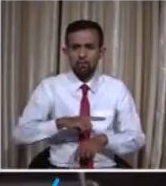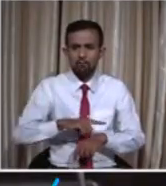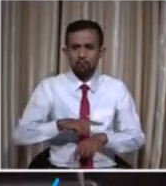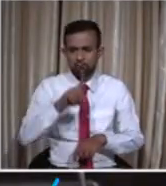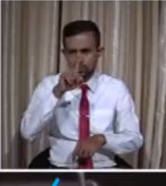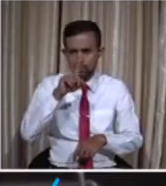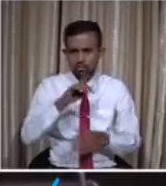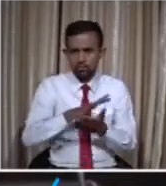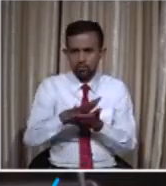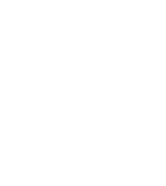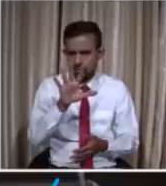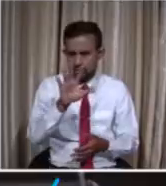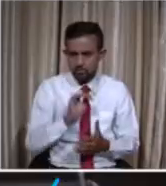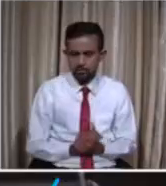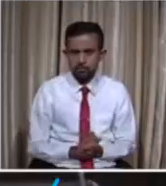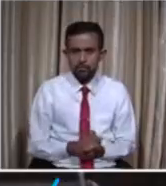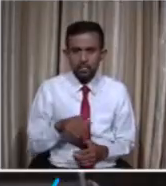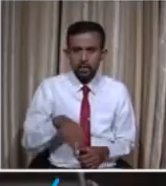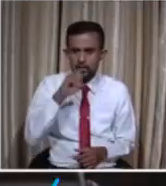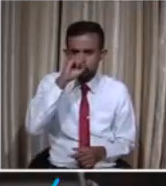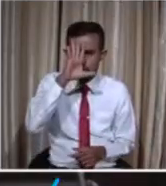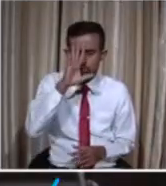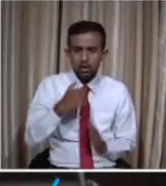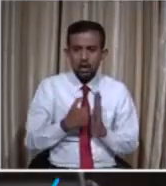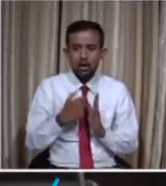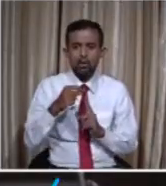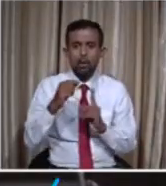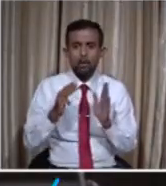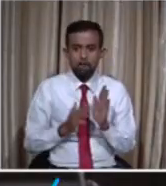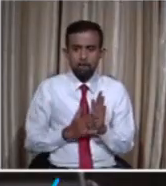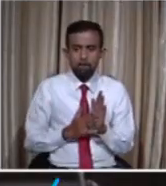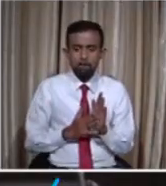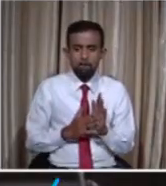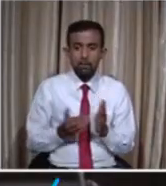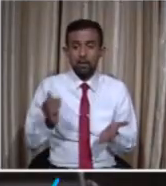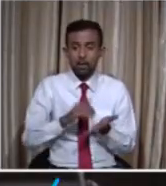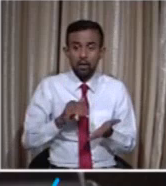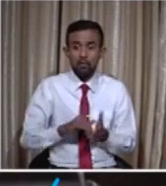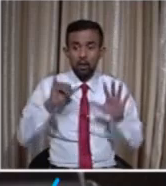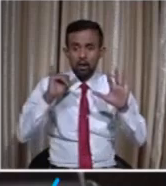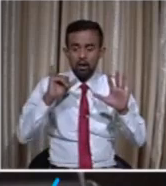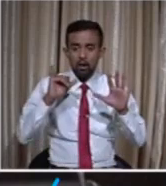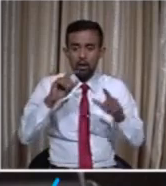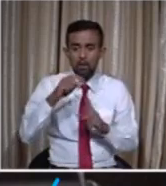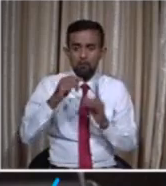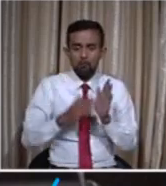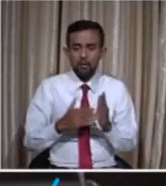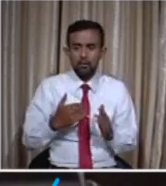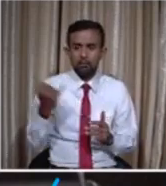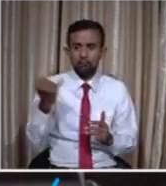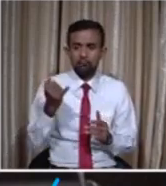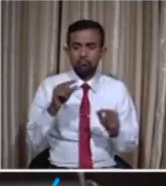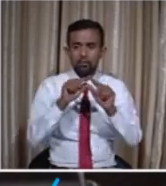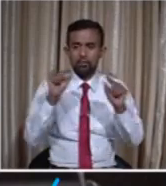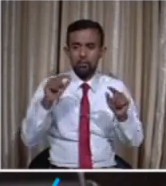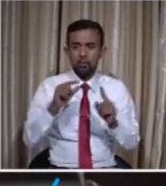මම පොඩි පැහැදිලි කිරීමක් කරන්න කැමතියි. අද උදෑසන ගරු අග්‍රාමාත්‍යතුමා හයපාරක් අග්‍රාමාත්‍යතුමා වැරදි ප්‍රකාශයක් මම පිළිබඳව මේ